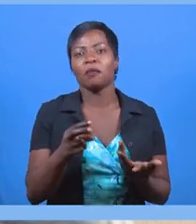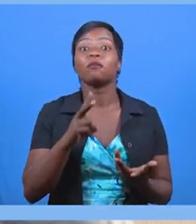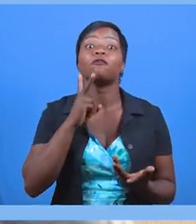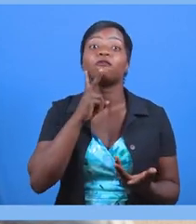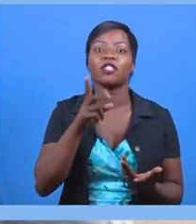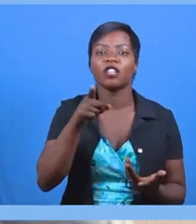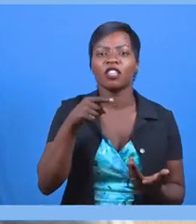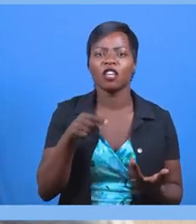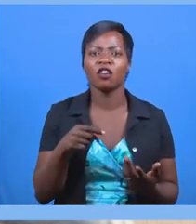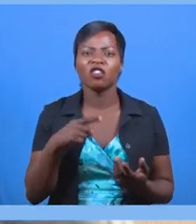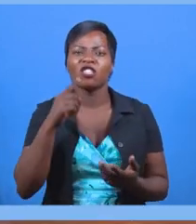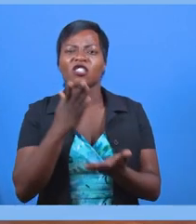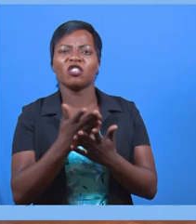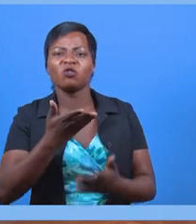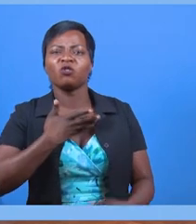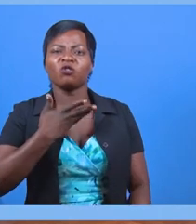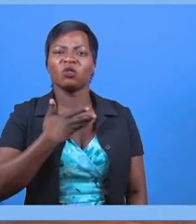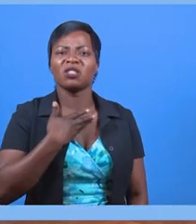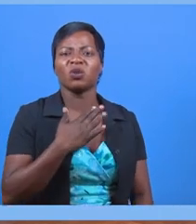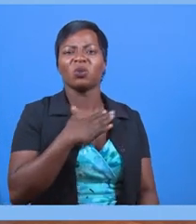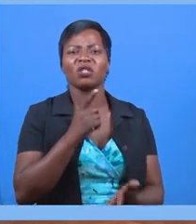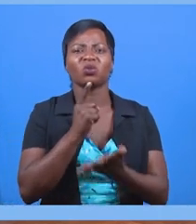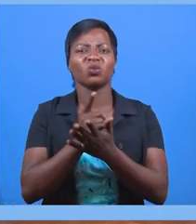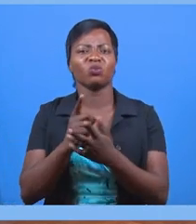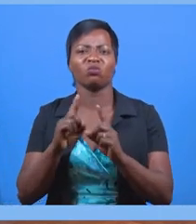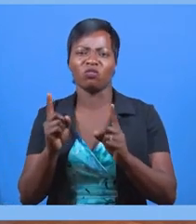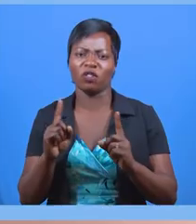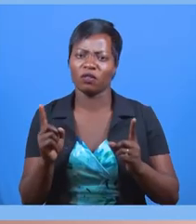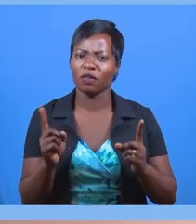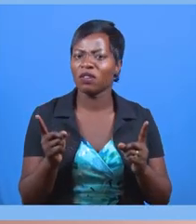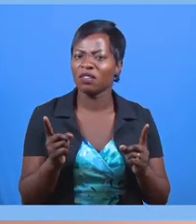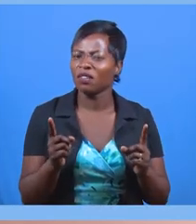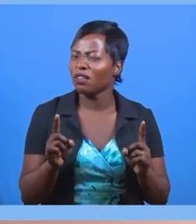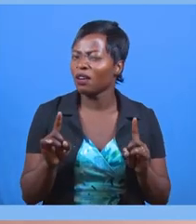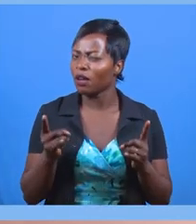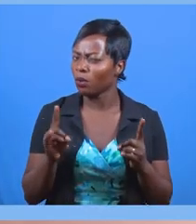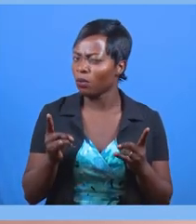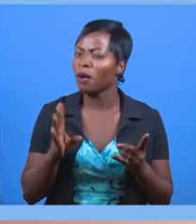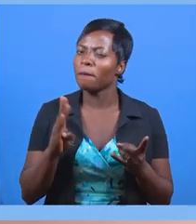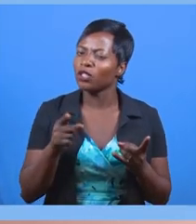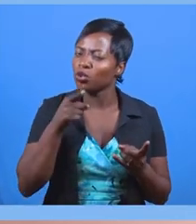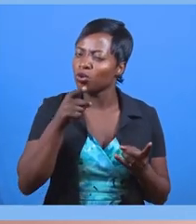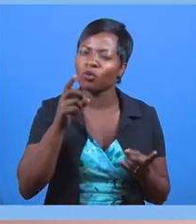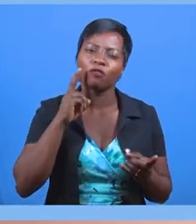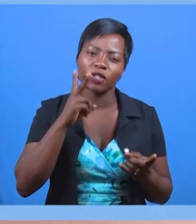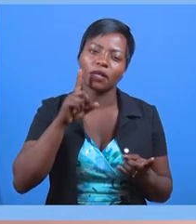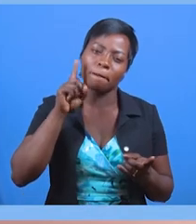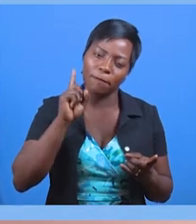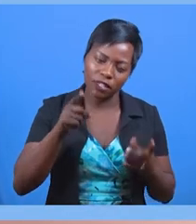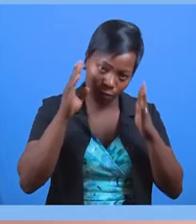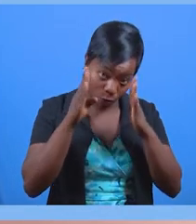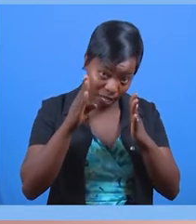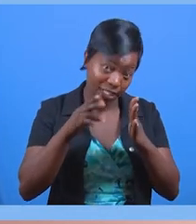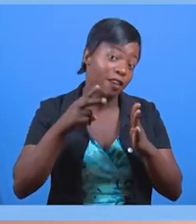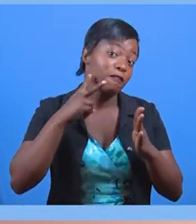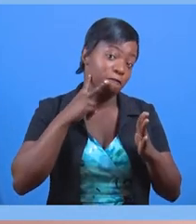mukoma kana vasvika pamba pamaiguru vaakuita kunge ivo ndo maiguru kana muri muenzi mova muenzi asi